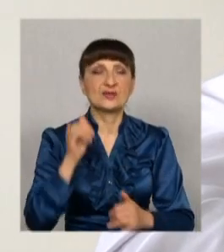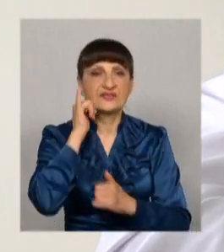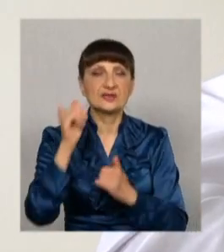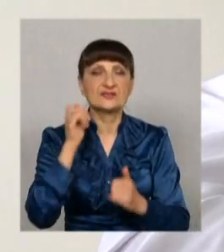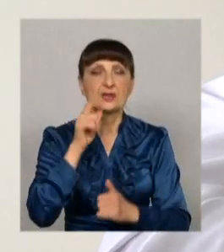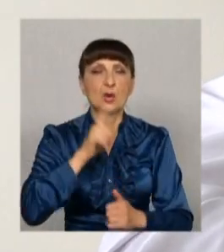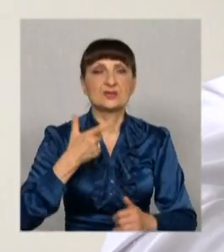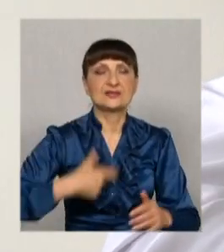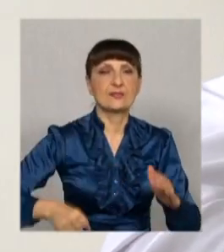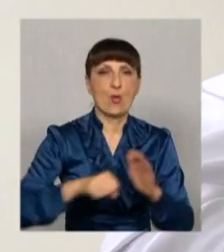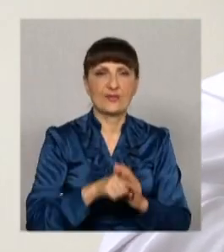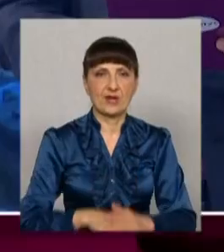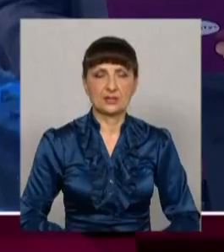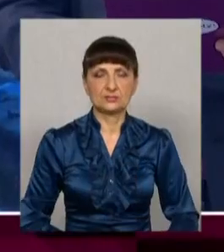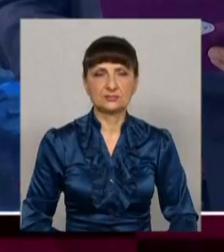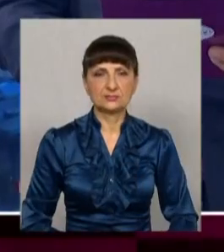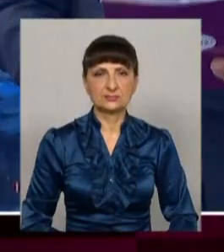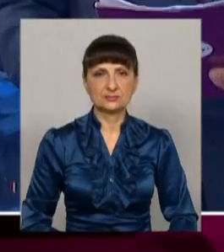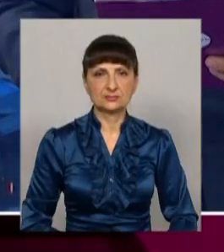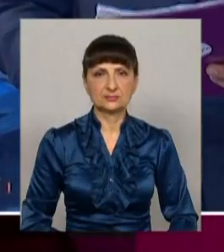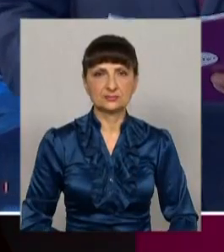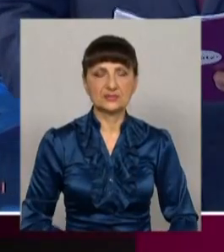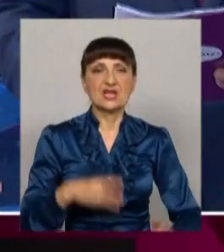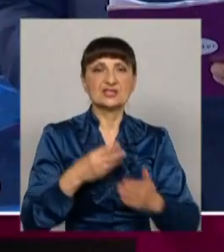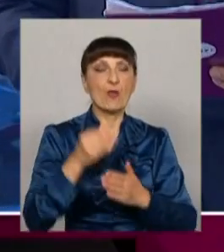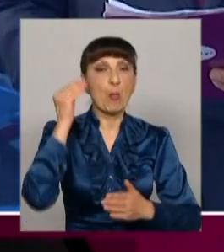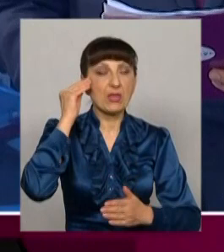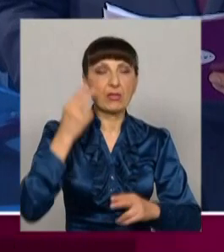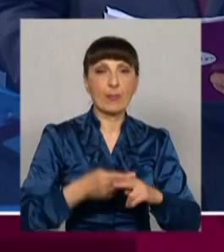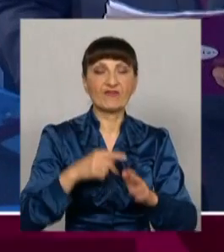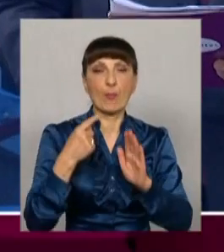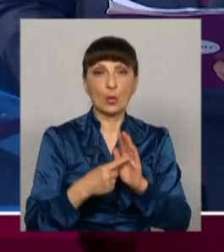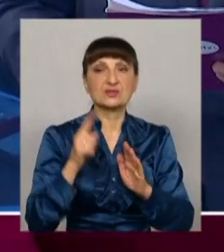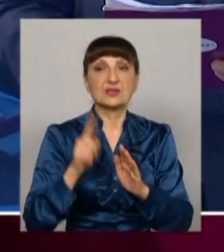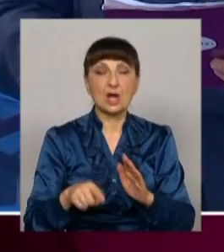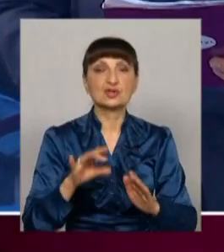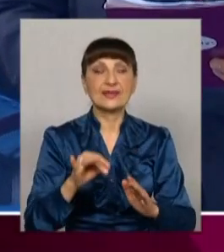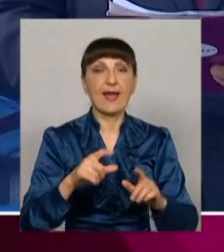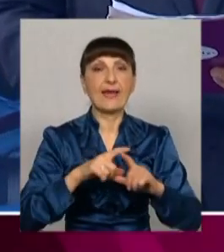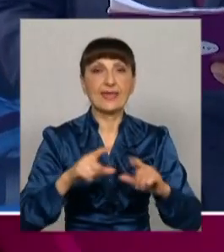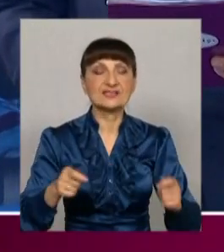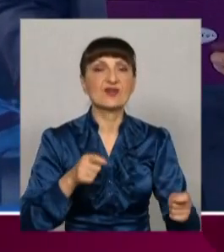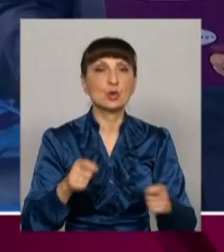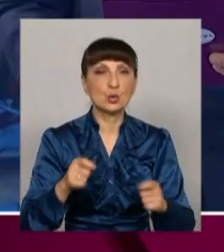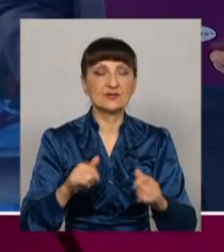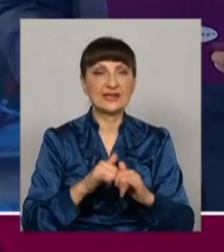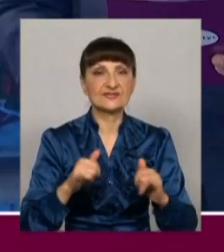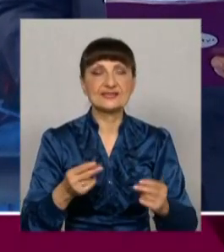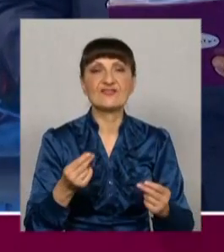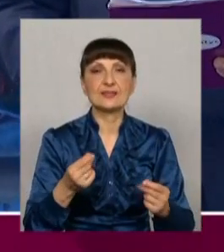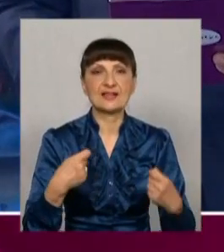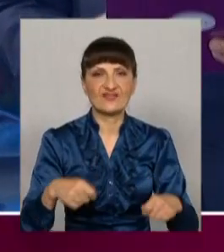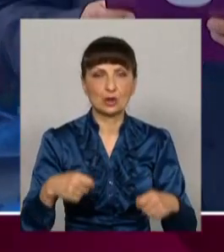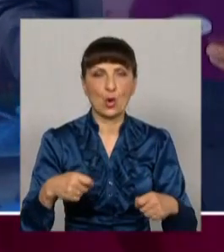люди совершали суицид. Свою позицию по этому поводу высказали и в агентстве по регулированию и развитию финансового